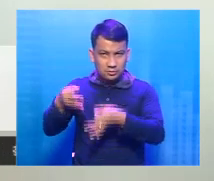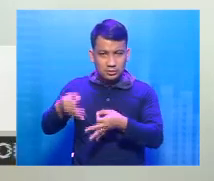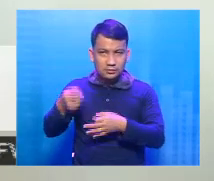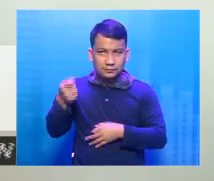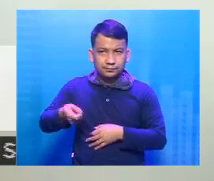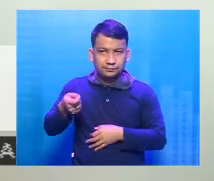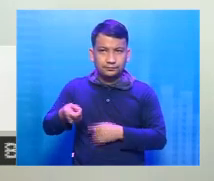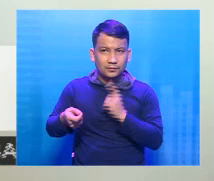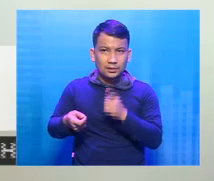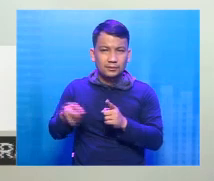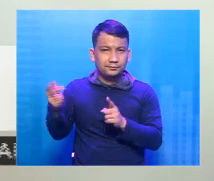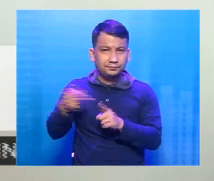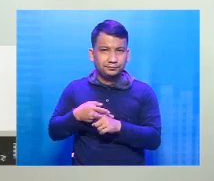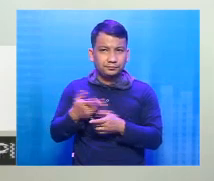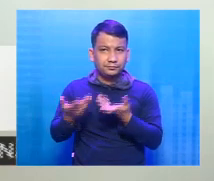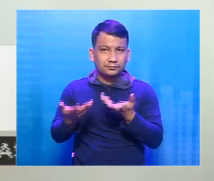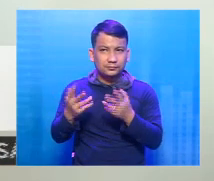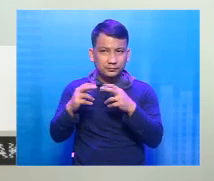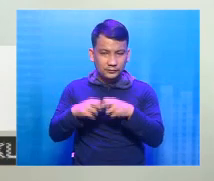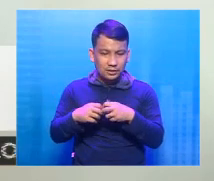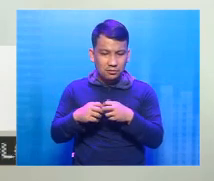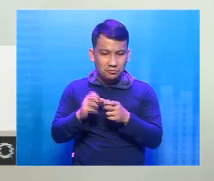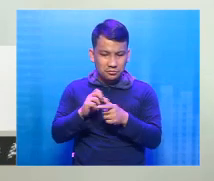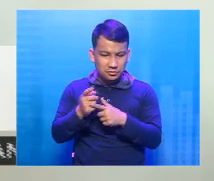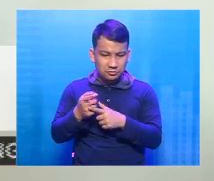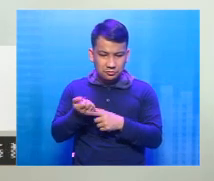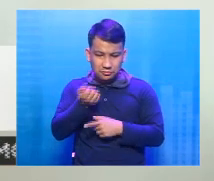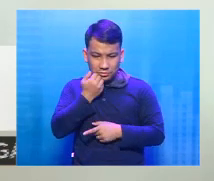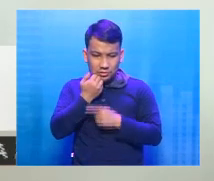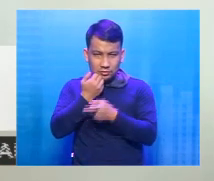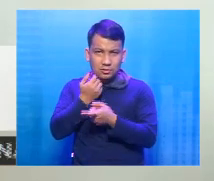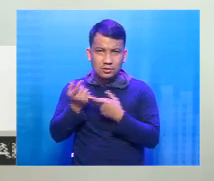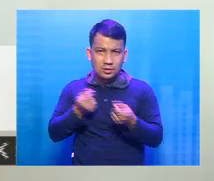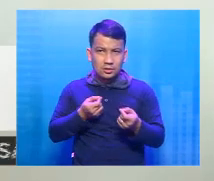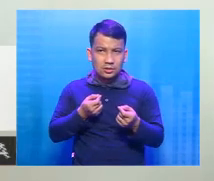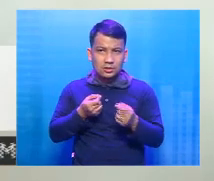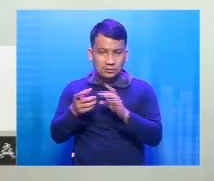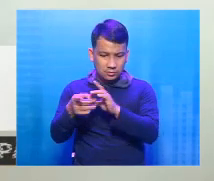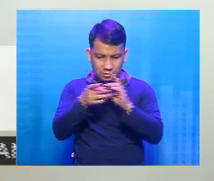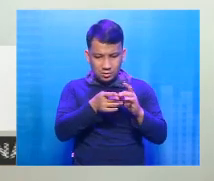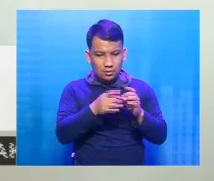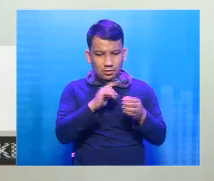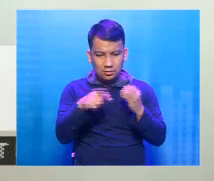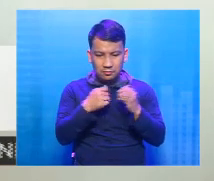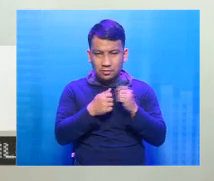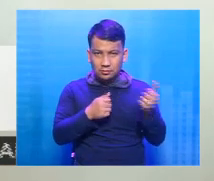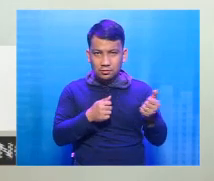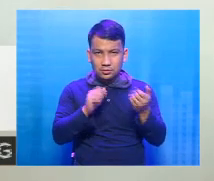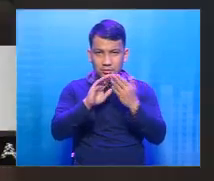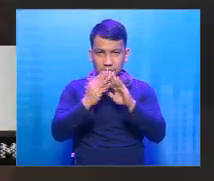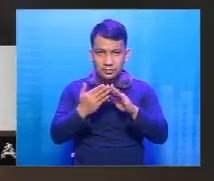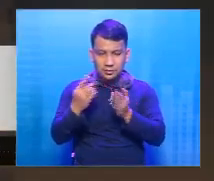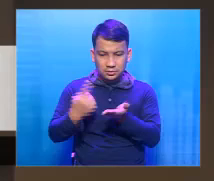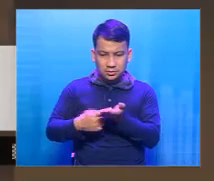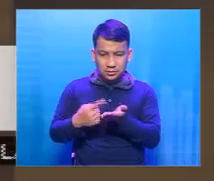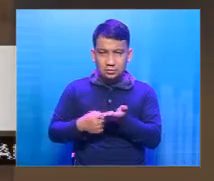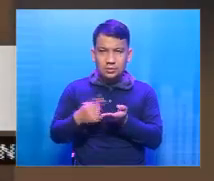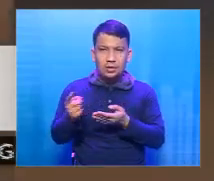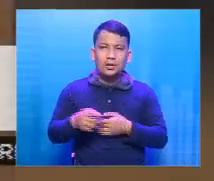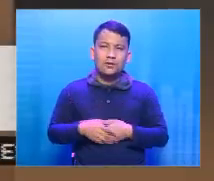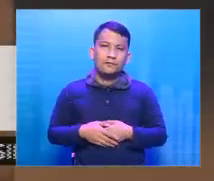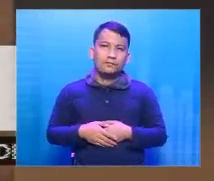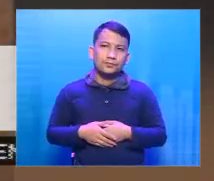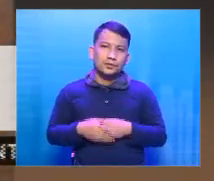Hindi naman ang violation na ito ay nagbe-bear o may direktang kaugnayan sa peace talks. Sa